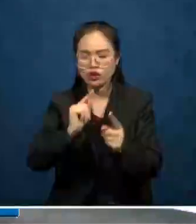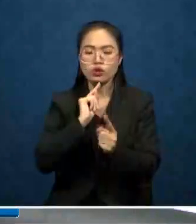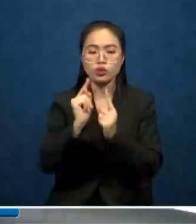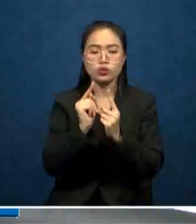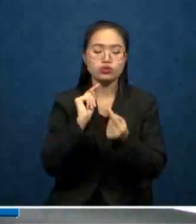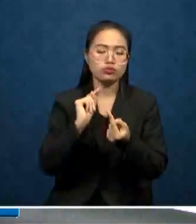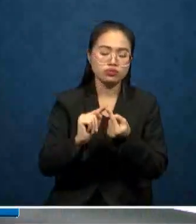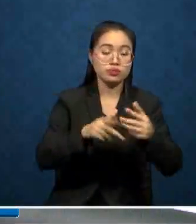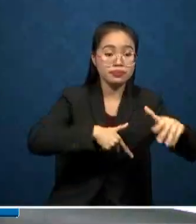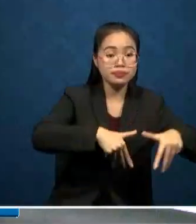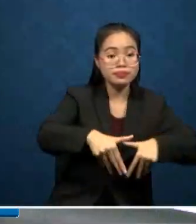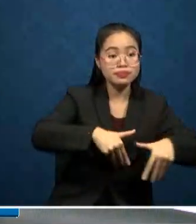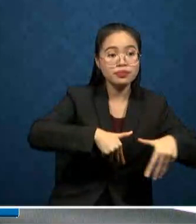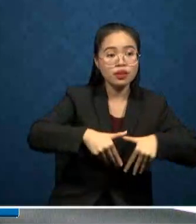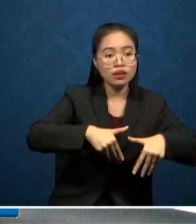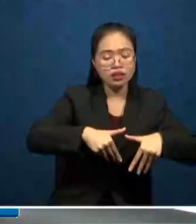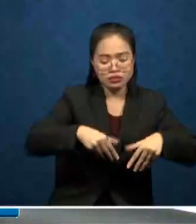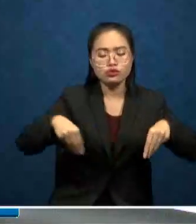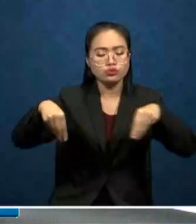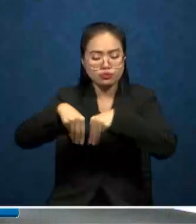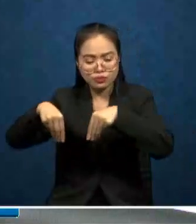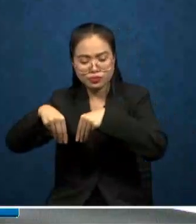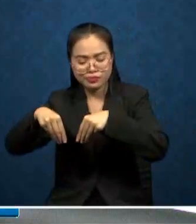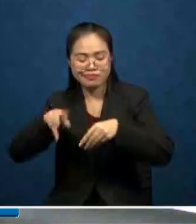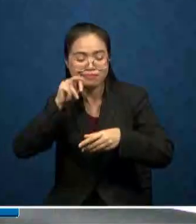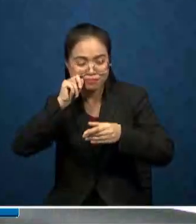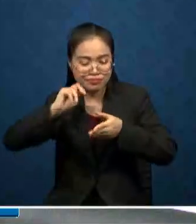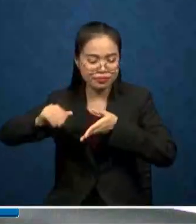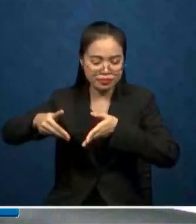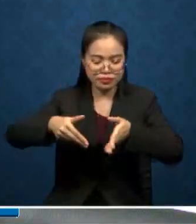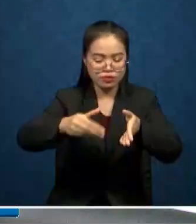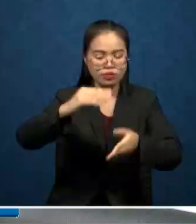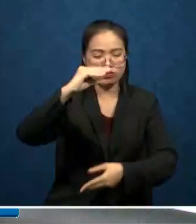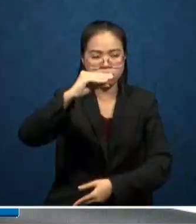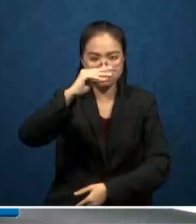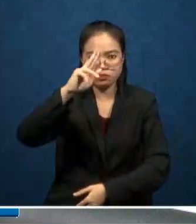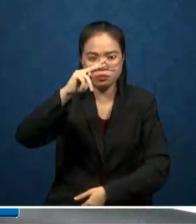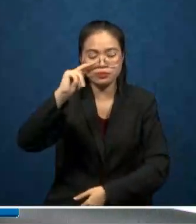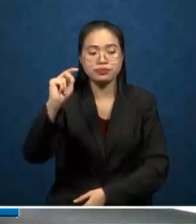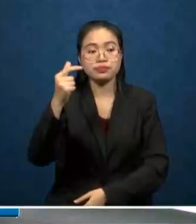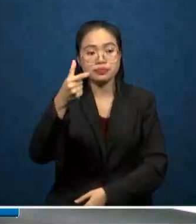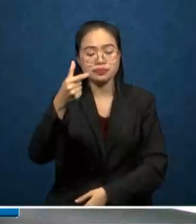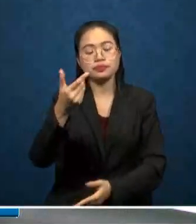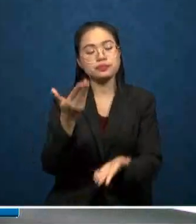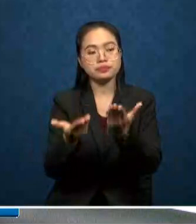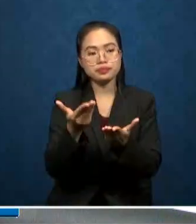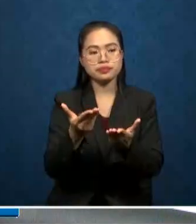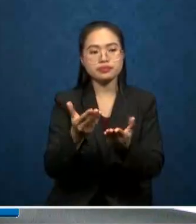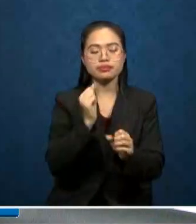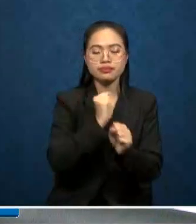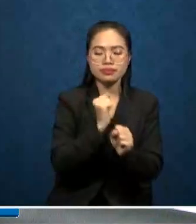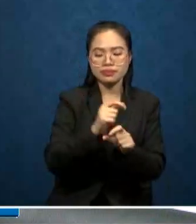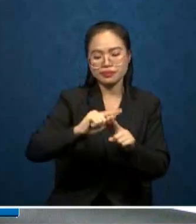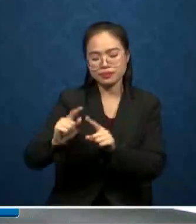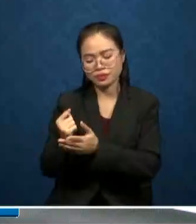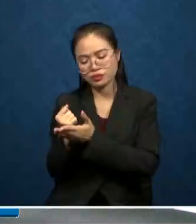ชนในประเทศที่ติดชายฝั่งโข้งและงานด้านอื่นที่เกี่ยวข้องกับลุ่มแม่น้ำโขงก็ดีรวมทั้งการช่วยเหลือ